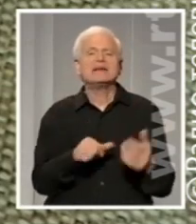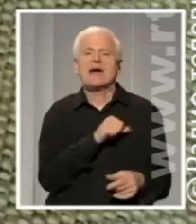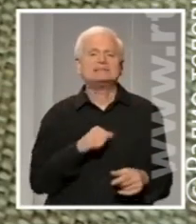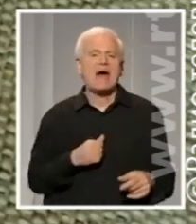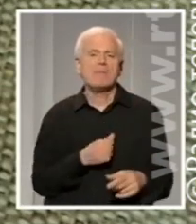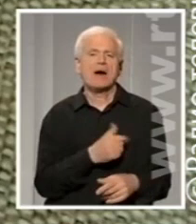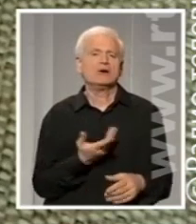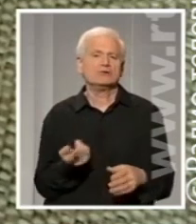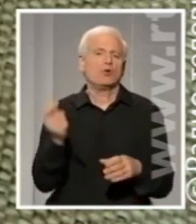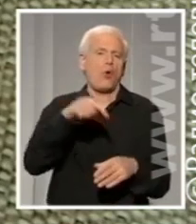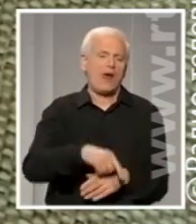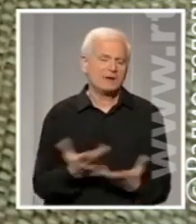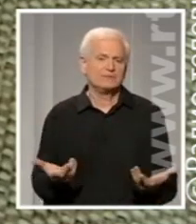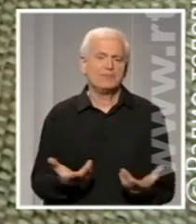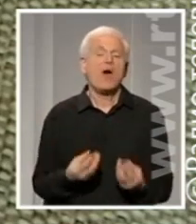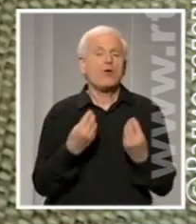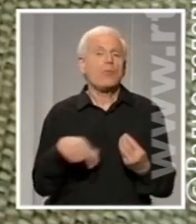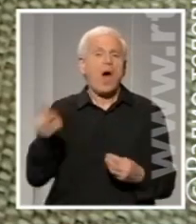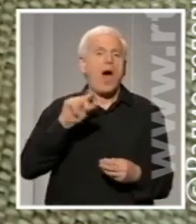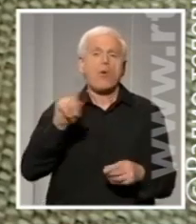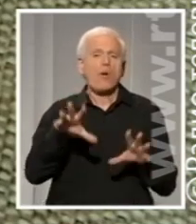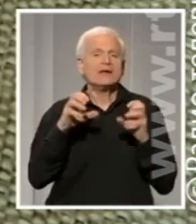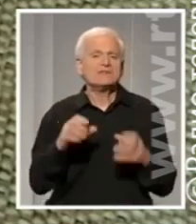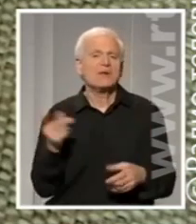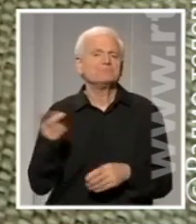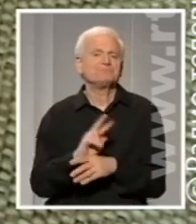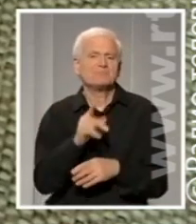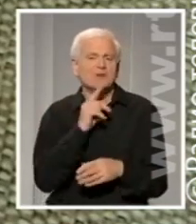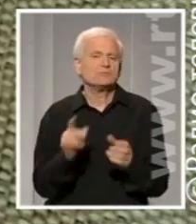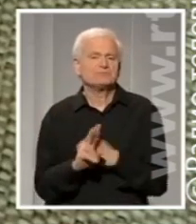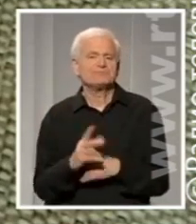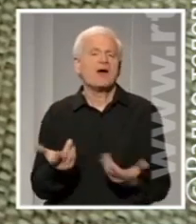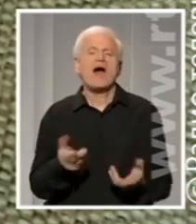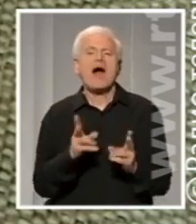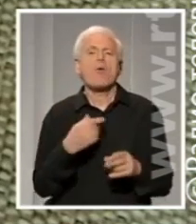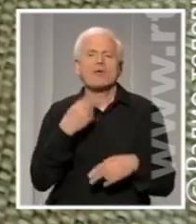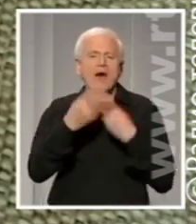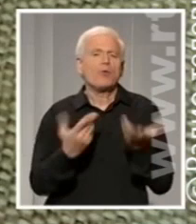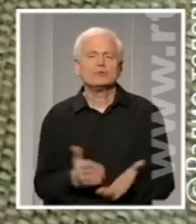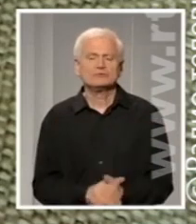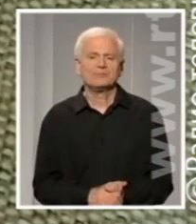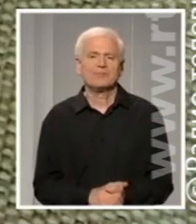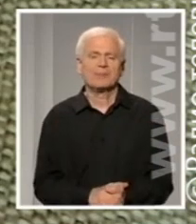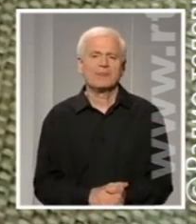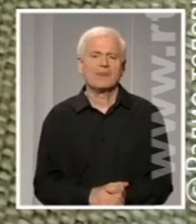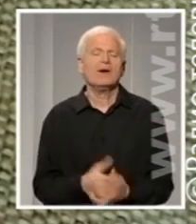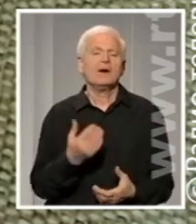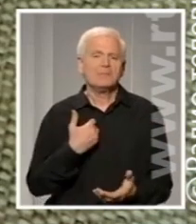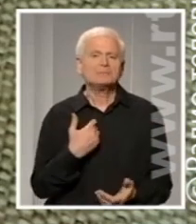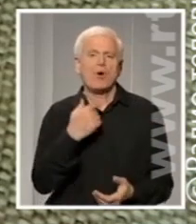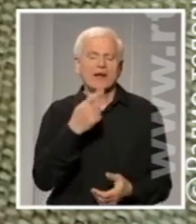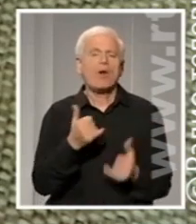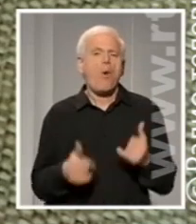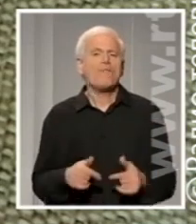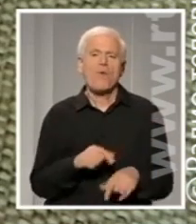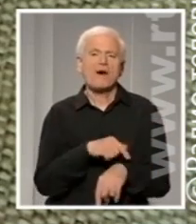Verujte. Znači, dobro, ako ne shvate, kako ćemo to da kontrolišemo? Kako ćemo da kontrolišemo? Pa, rekli smo da u ovom